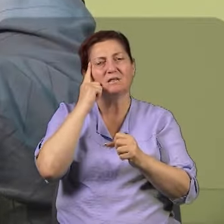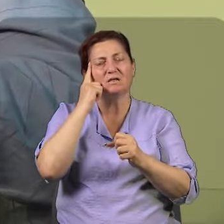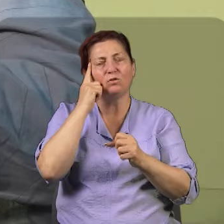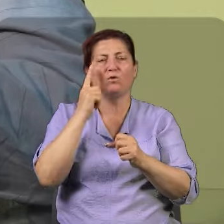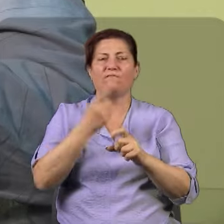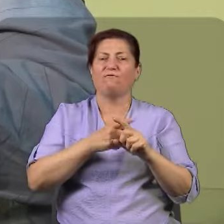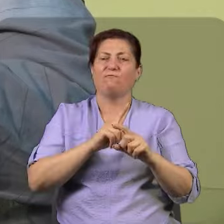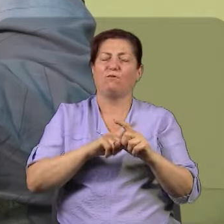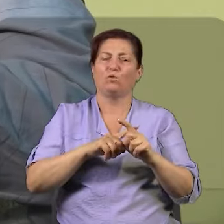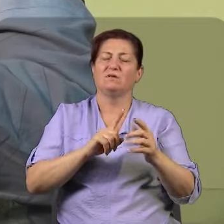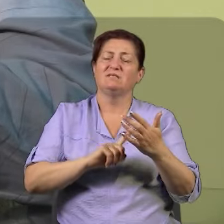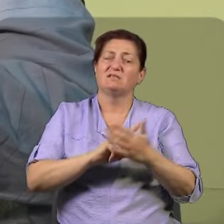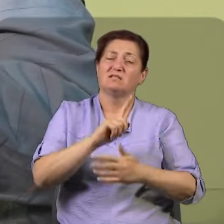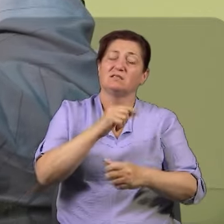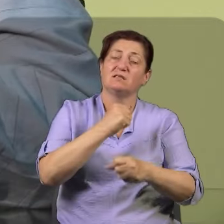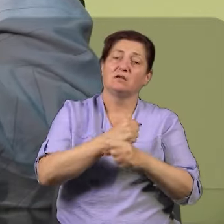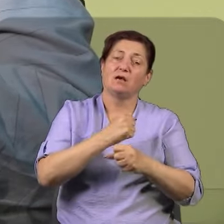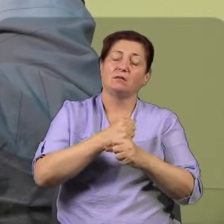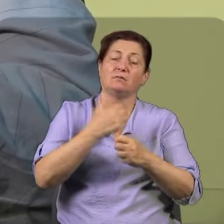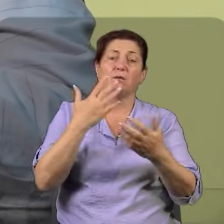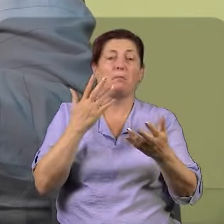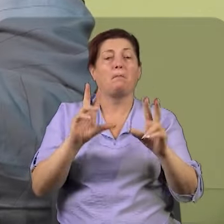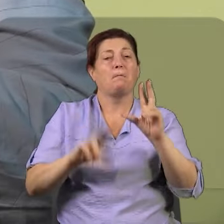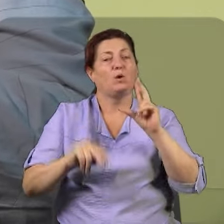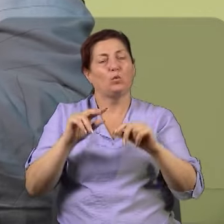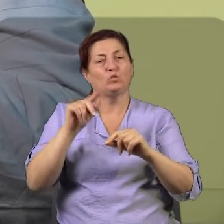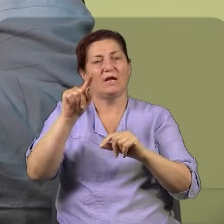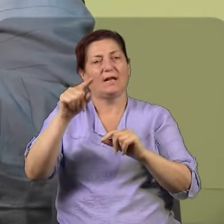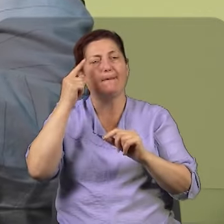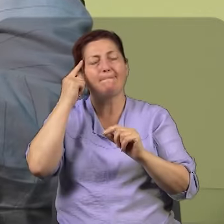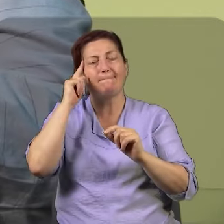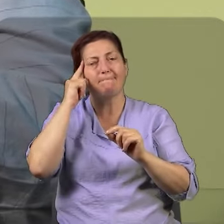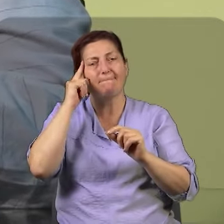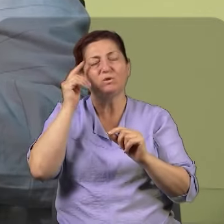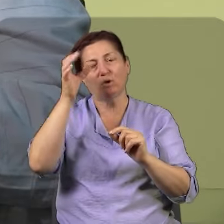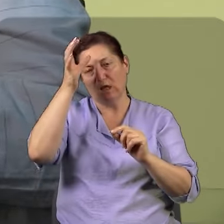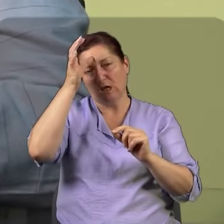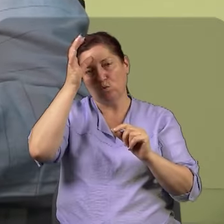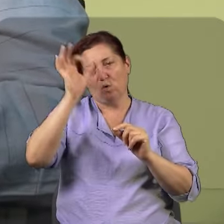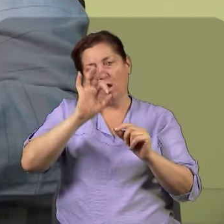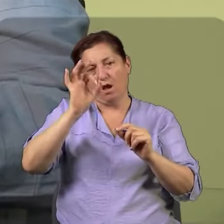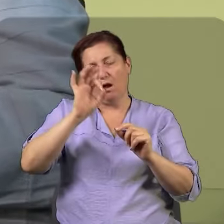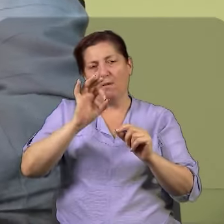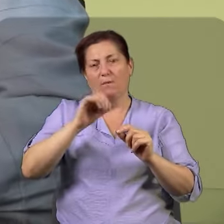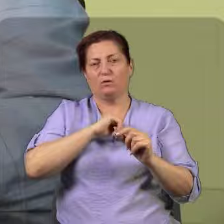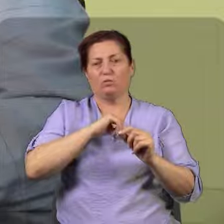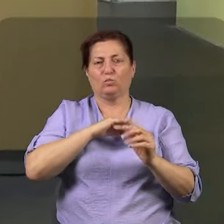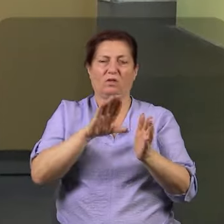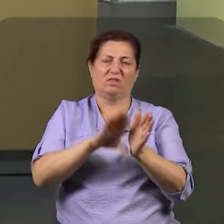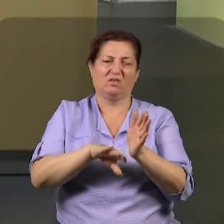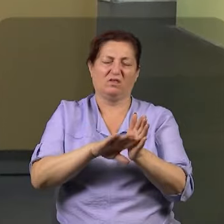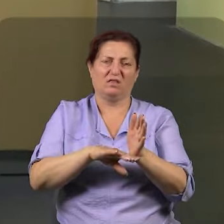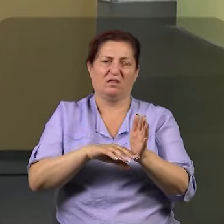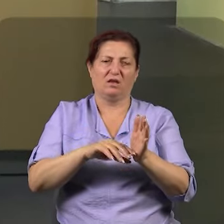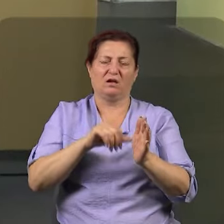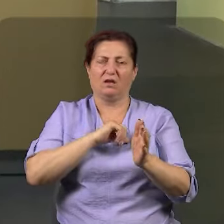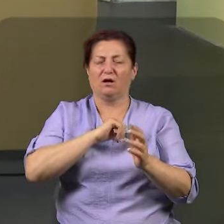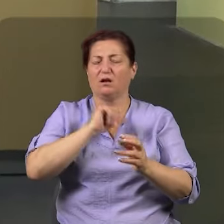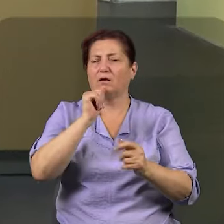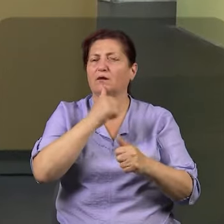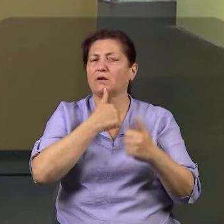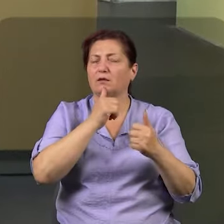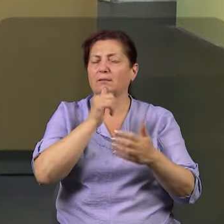եւ գուցե նաեւ այս միտումն է, հա, գիտության համար հատկացված գումարների թերակատարման պատճառը։ Կարող է լինել,